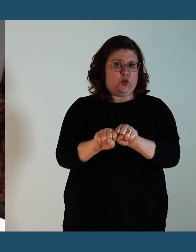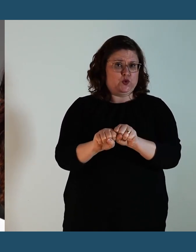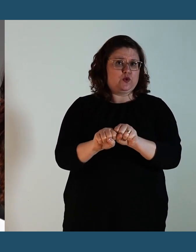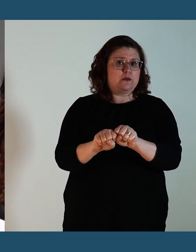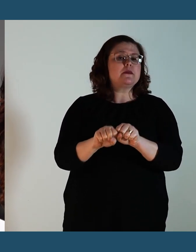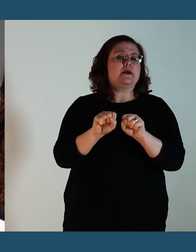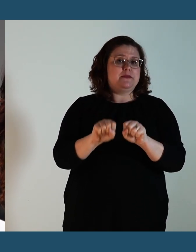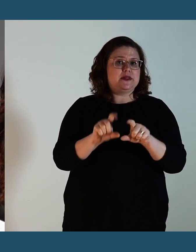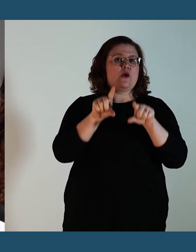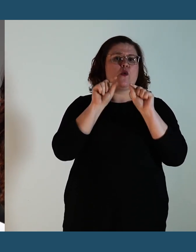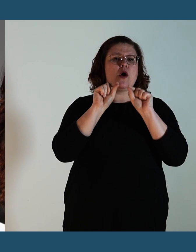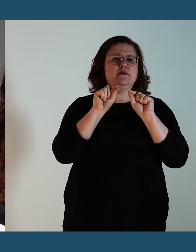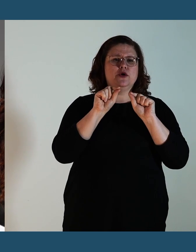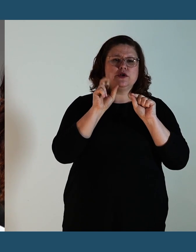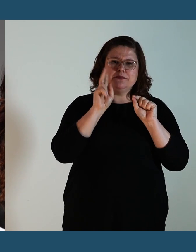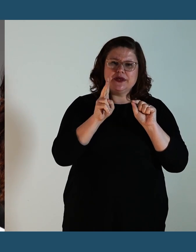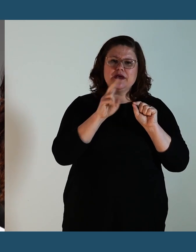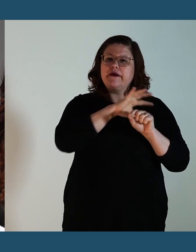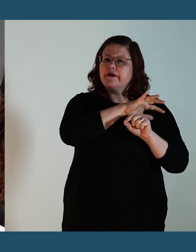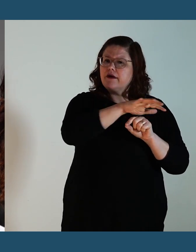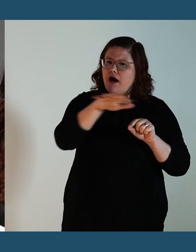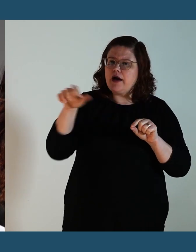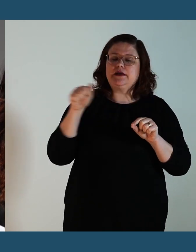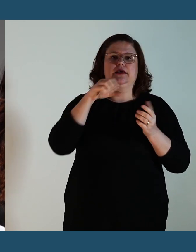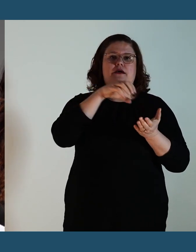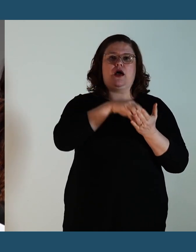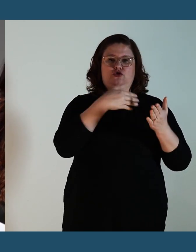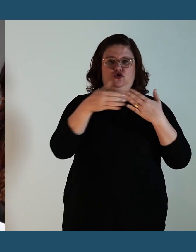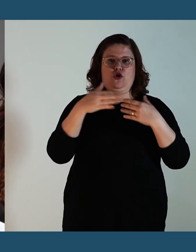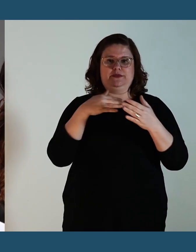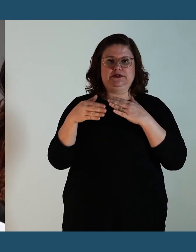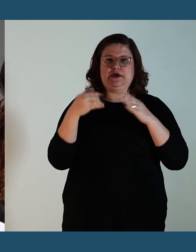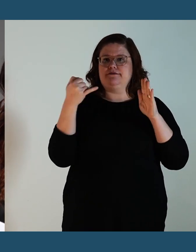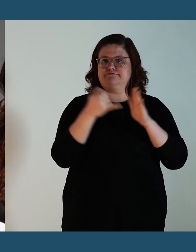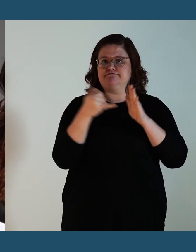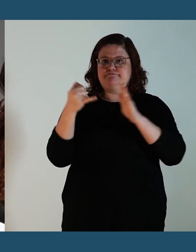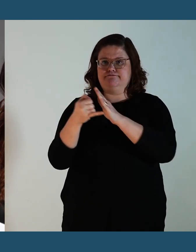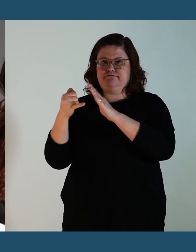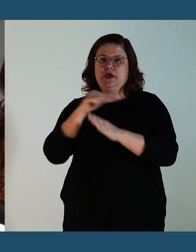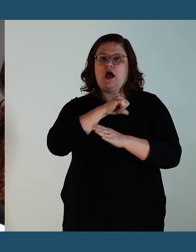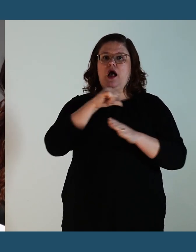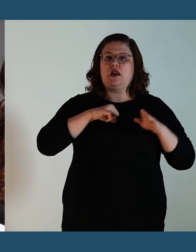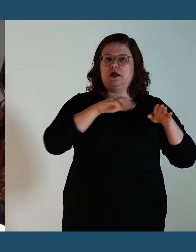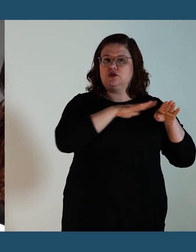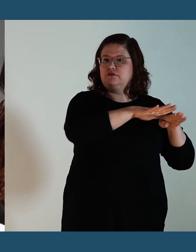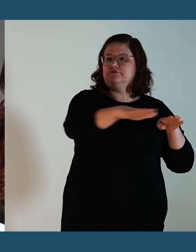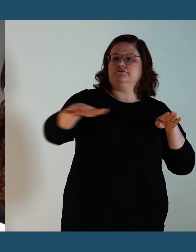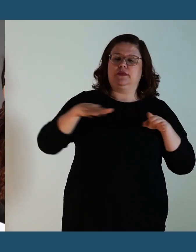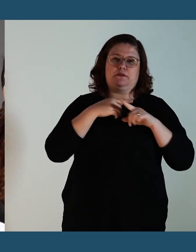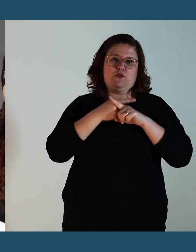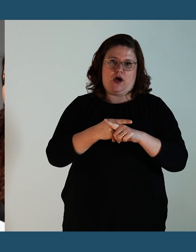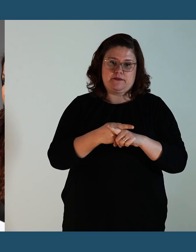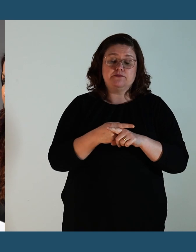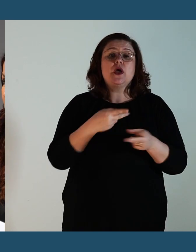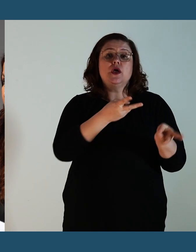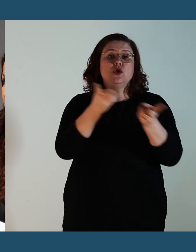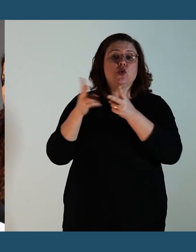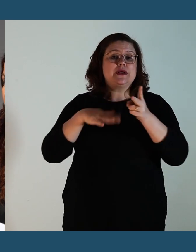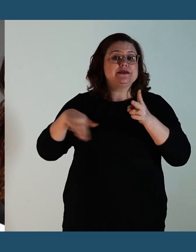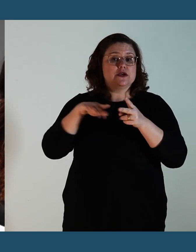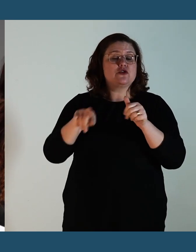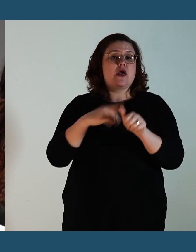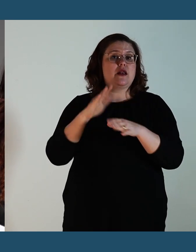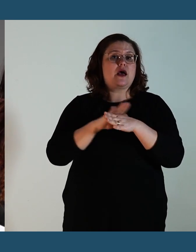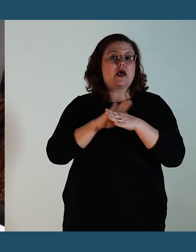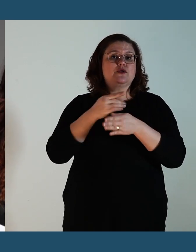huomioitava läpileikkaavana tavoitteena kaikissa hallituksen toimissa ja poikkihallinnollisesti. Sitten julkisella sektorilla otetaan